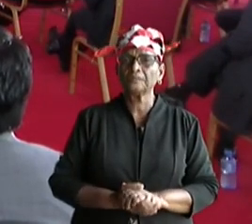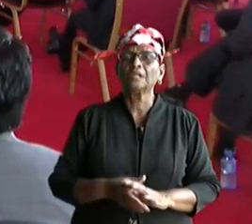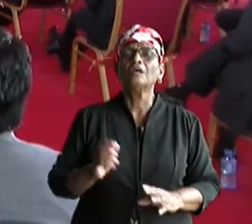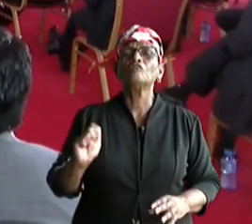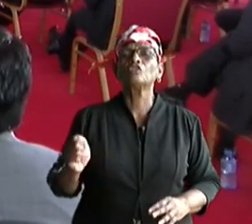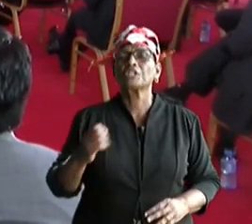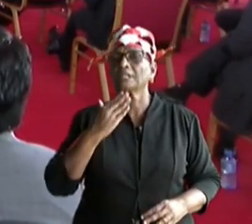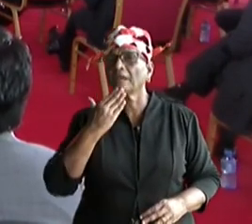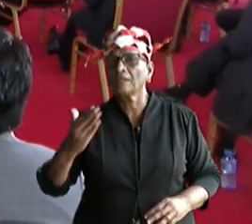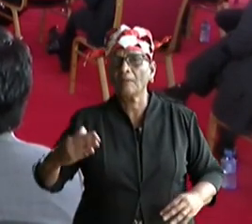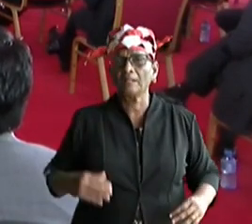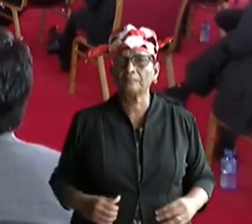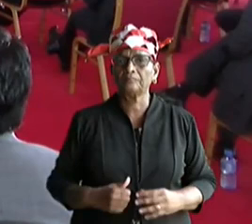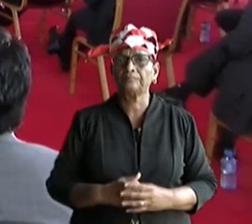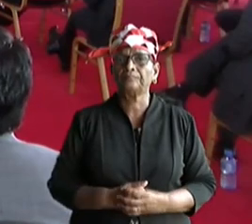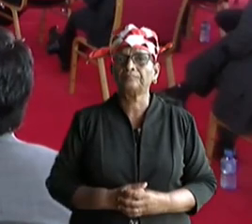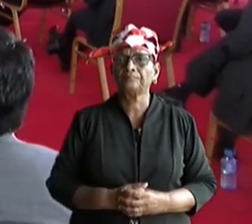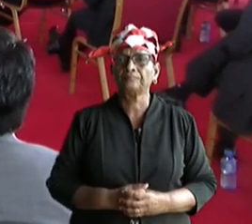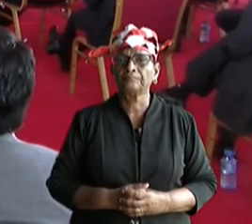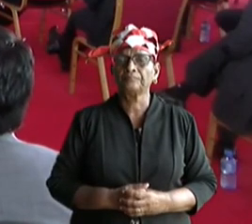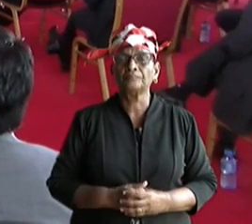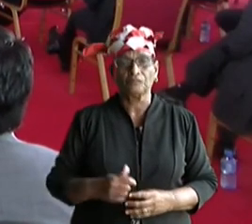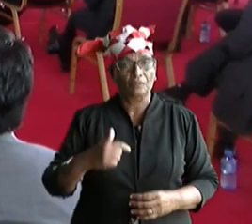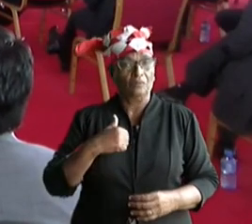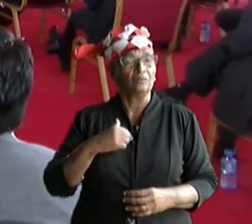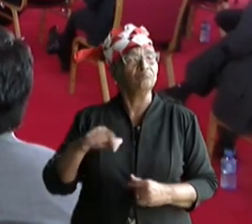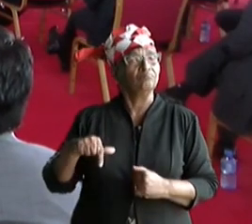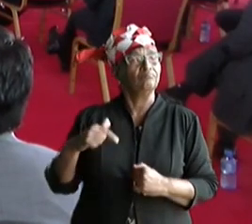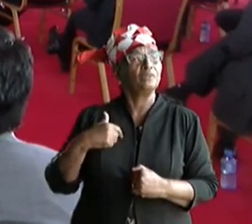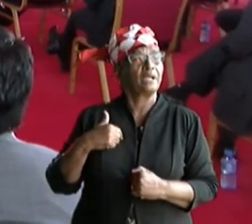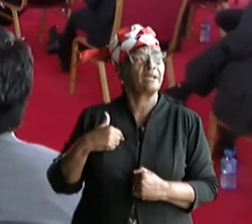Voorzitter, bedankt. Ook van deze kant uit